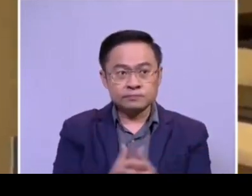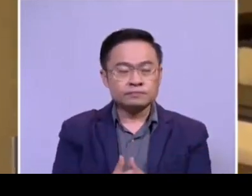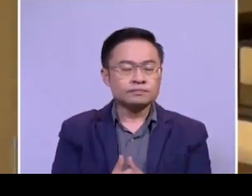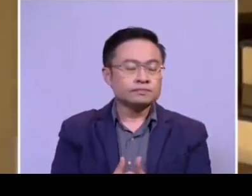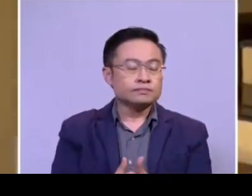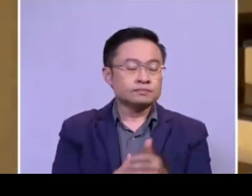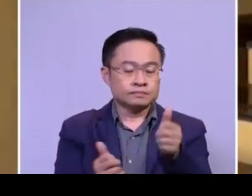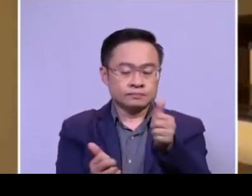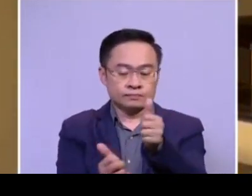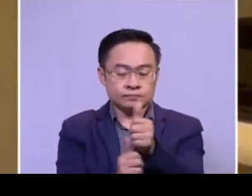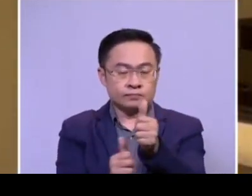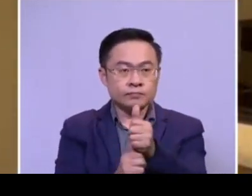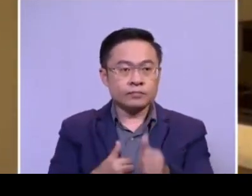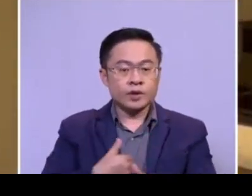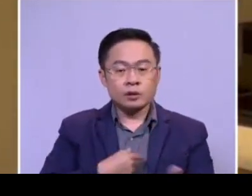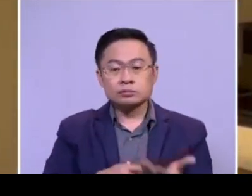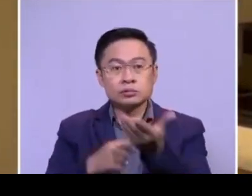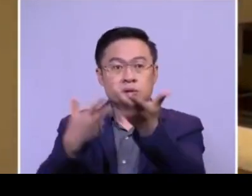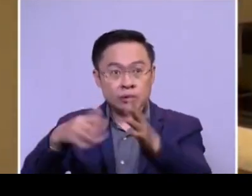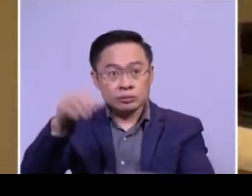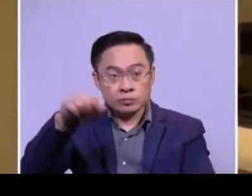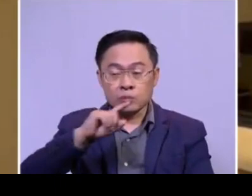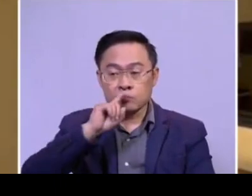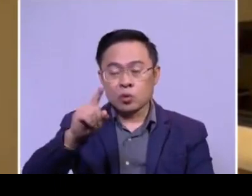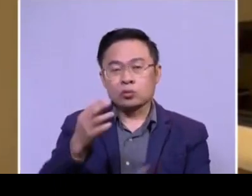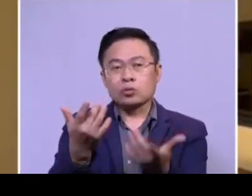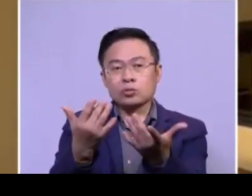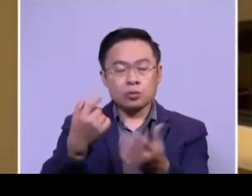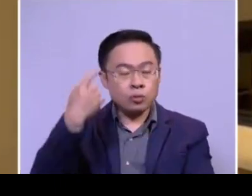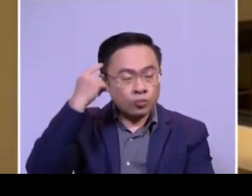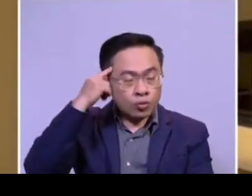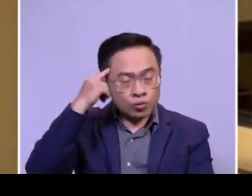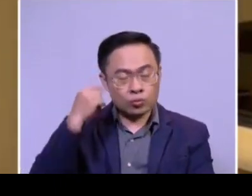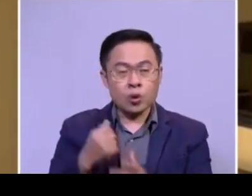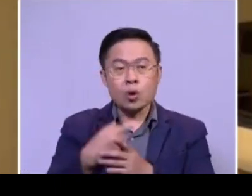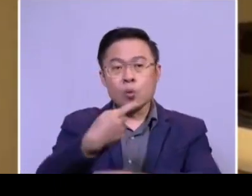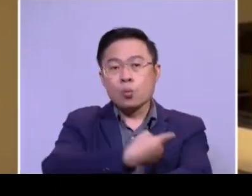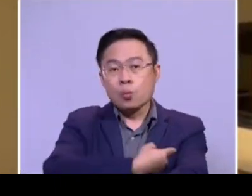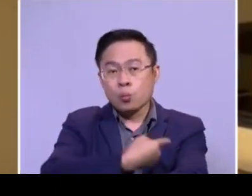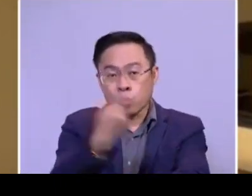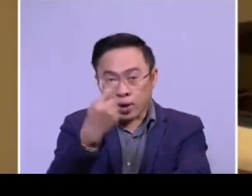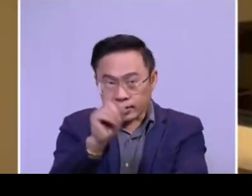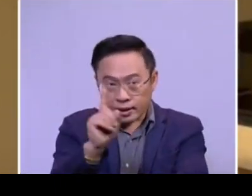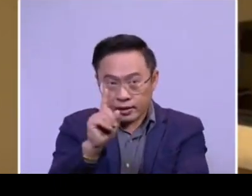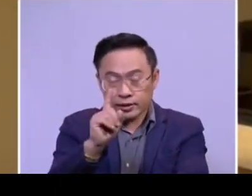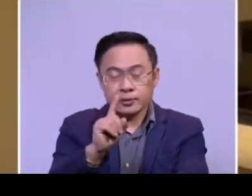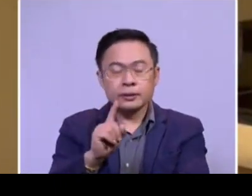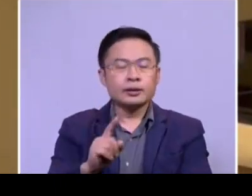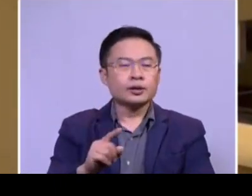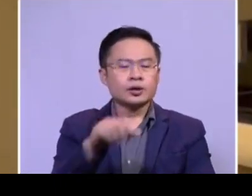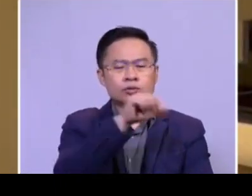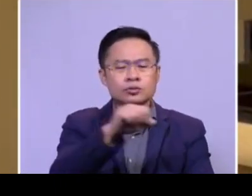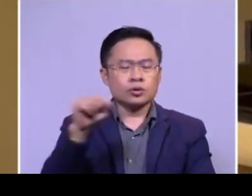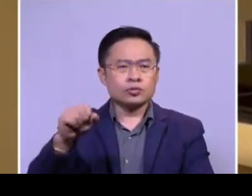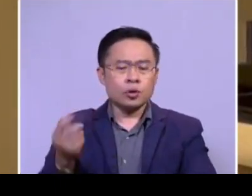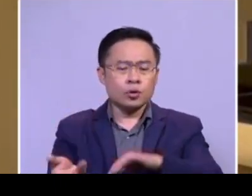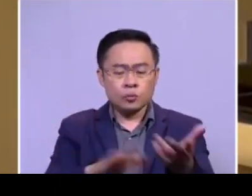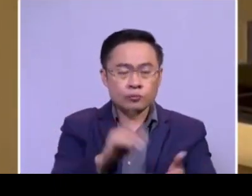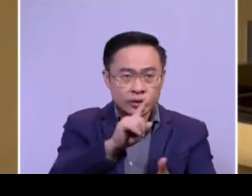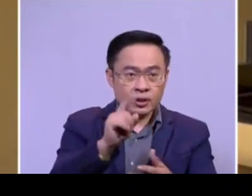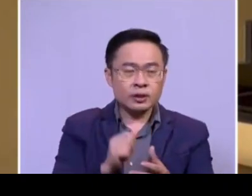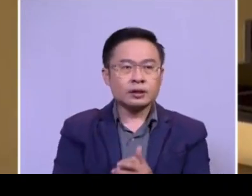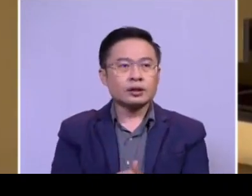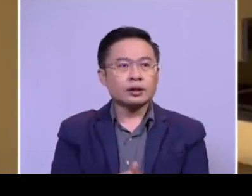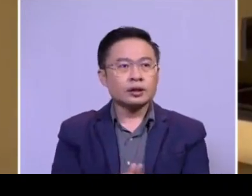บอกว่าเรื่องนี้ตัวเองไม่ทราบเหมือนกันและเมื่อถามว่าในพระราชกฤษฎีกานี้มีการระบุวันที่หย่อนบัตรเลือกตั้งเอาไว้ด้วยหรือเปล่า